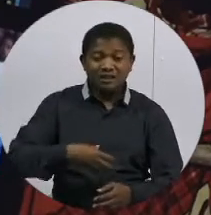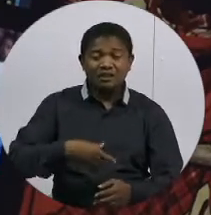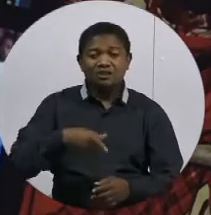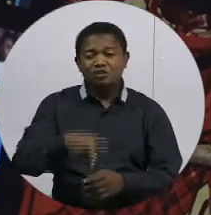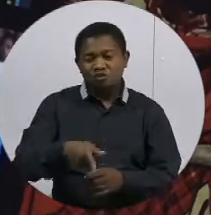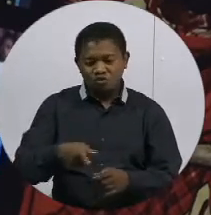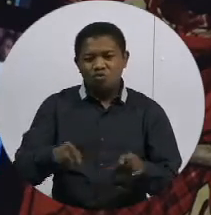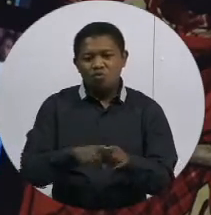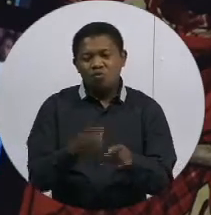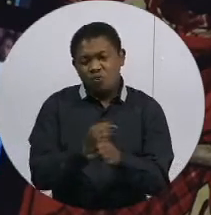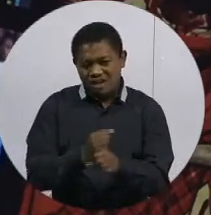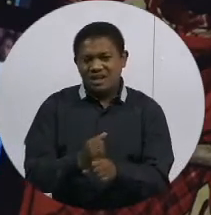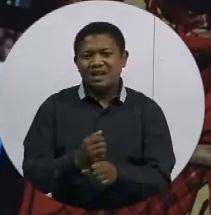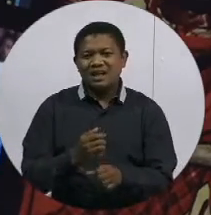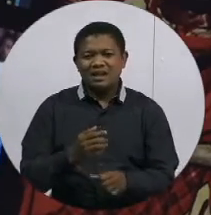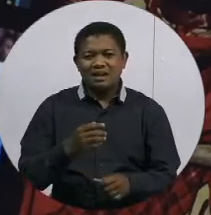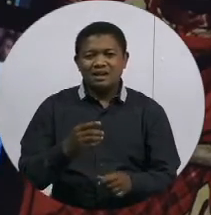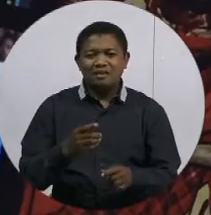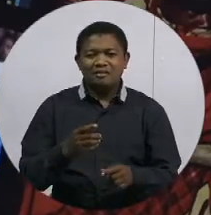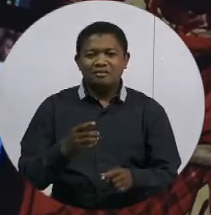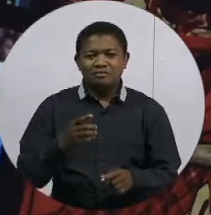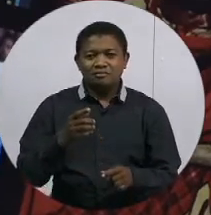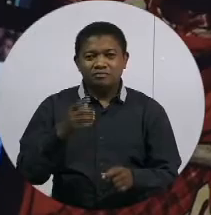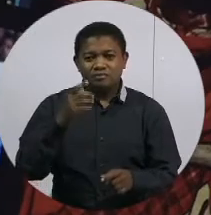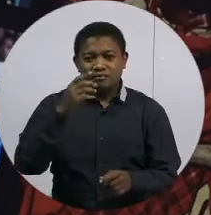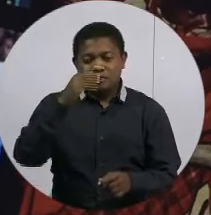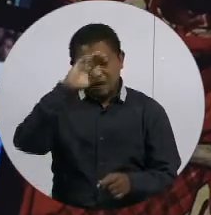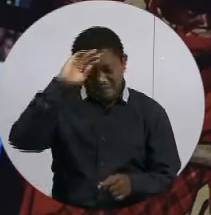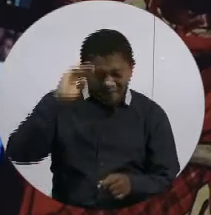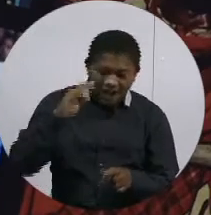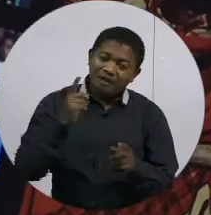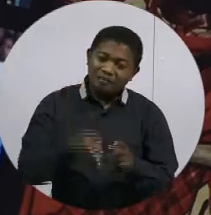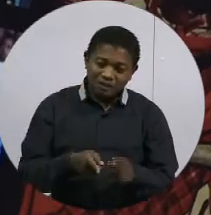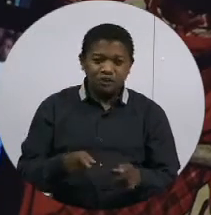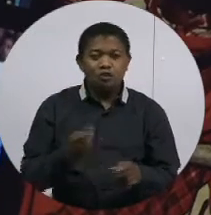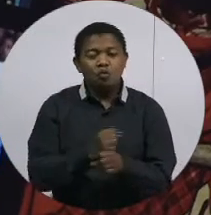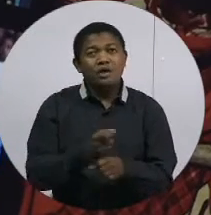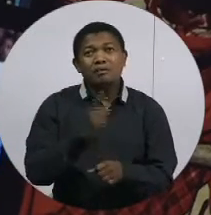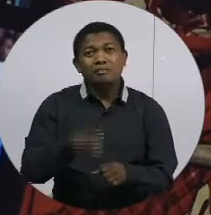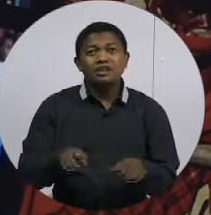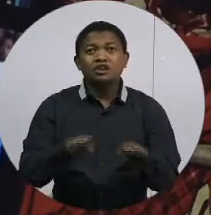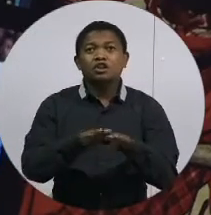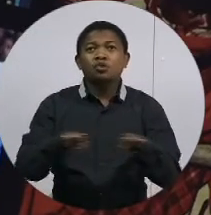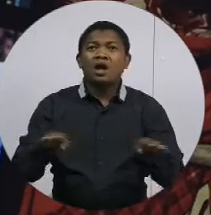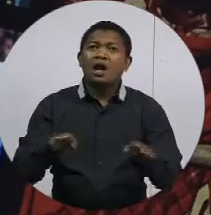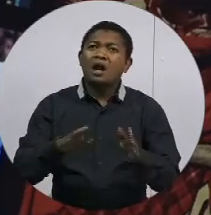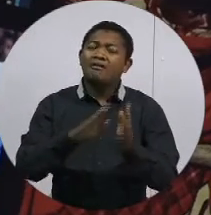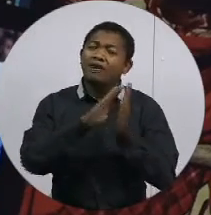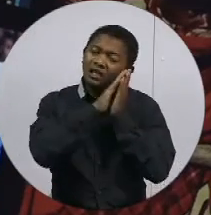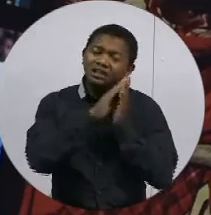simple zany a misy hatrany amin'ny fandriana any amin'ny